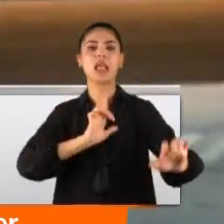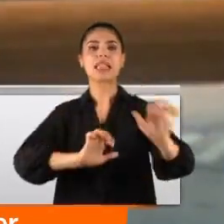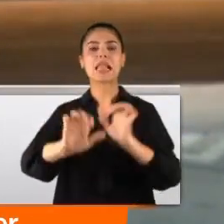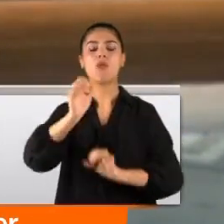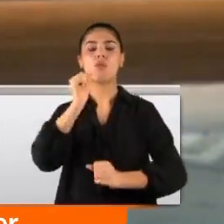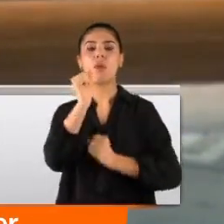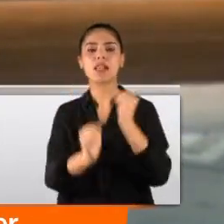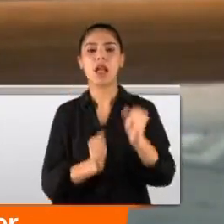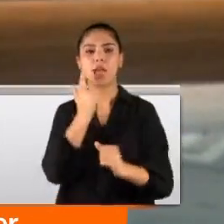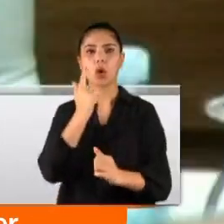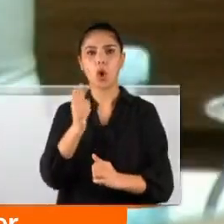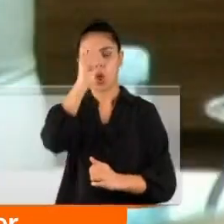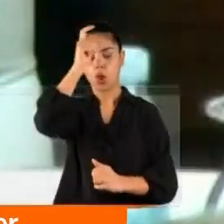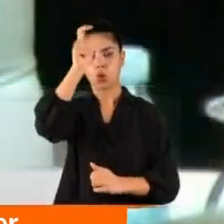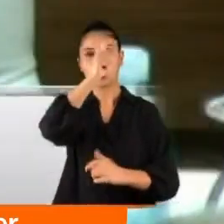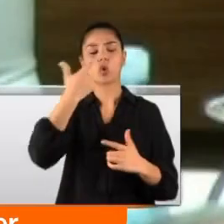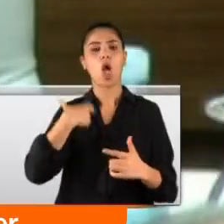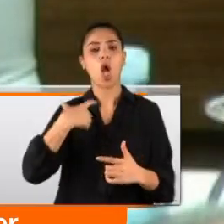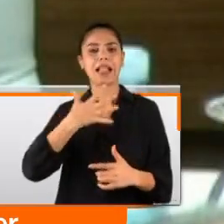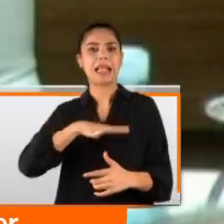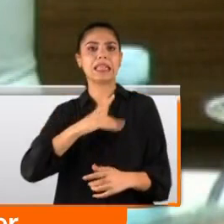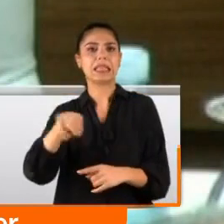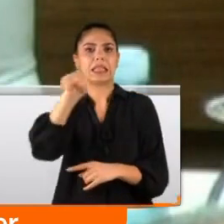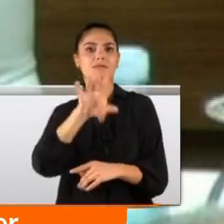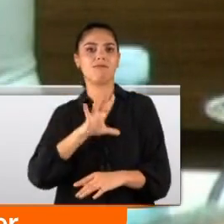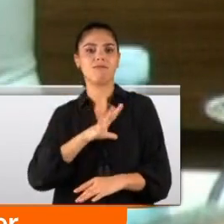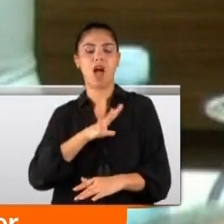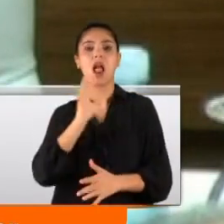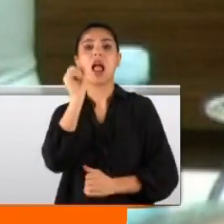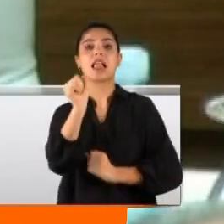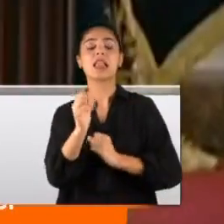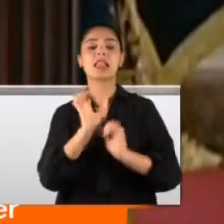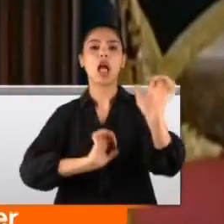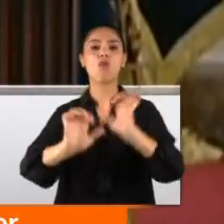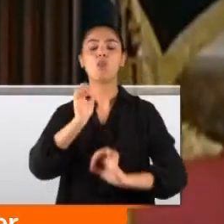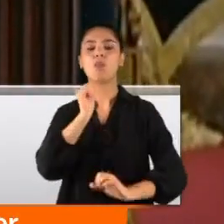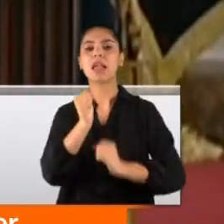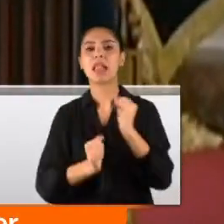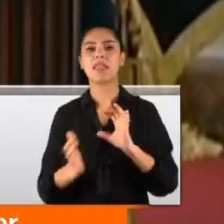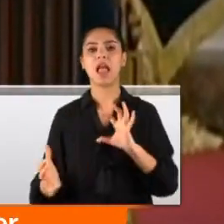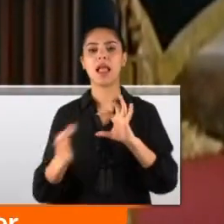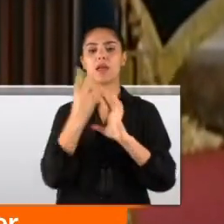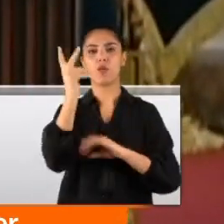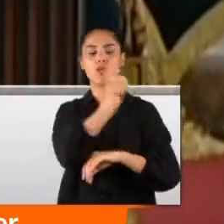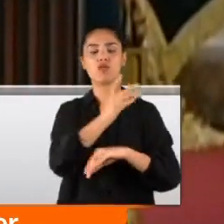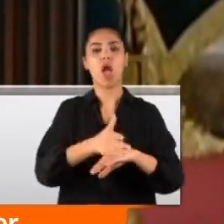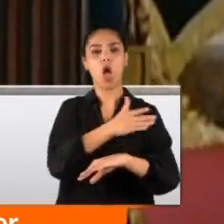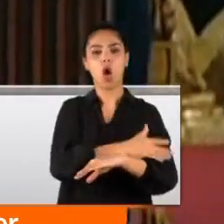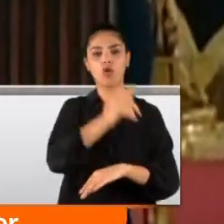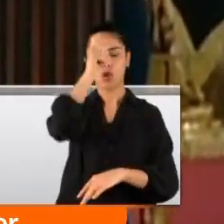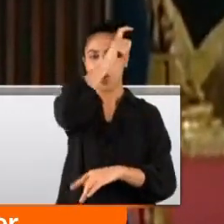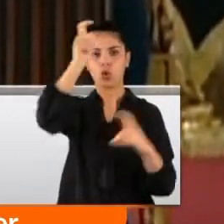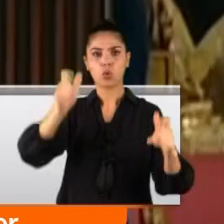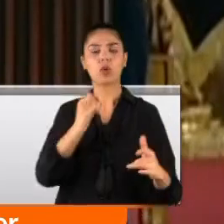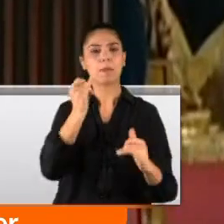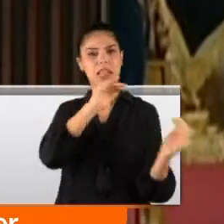sanayi alanında Türkiye'den özel talepleri de oldu. Savunma sanayi noktasında 3 ay önce Türkiye'ye yaptıkları